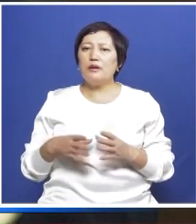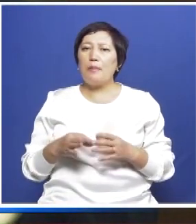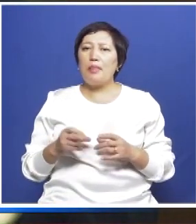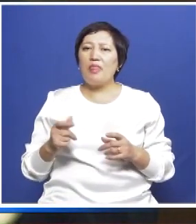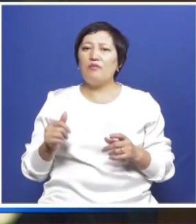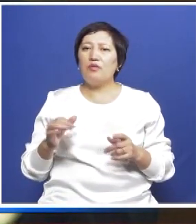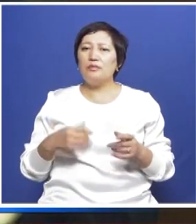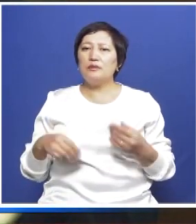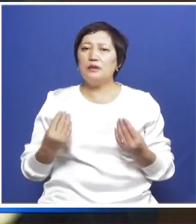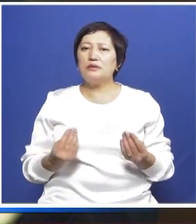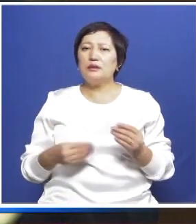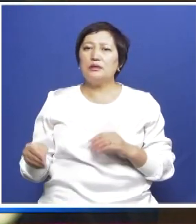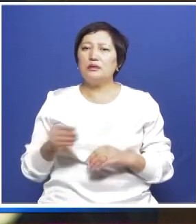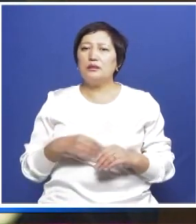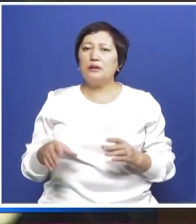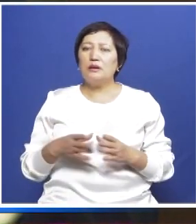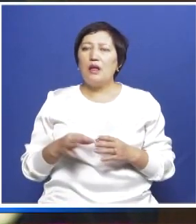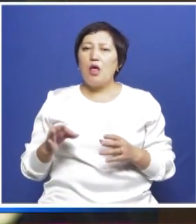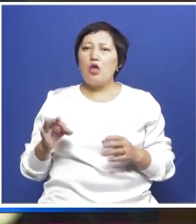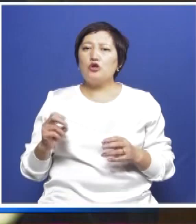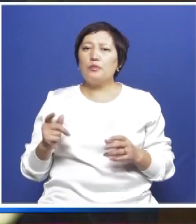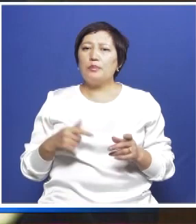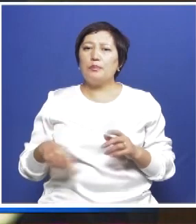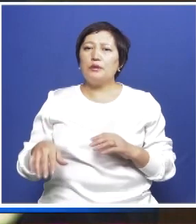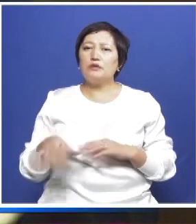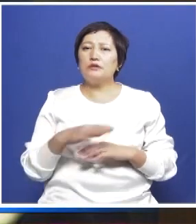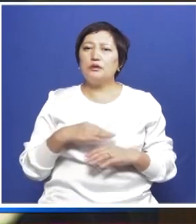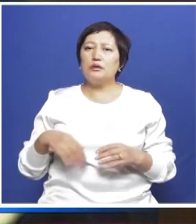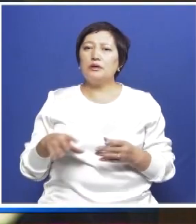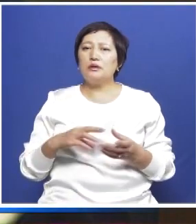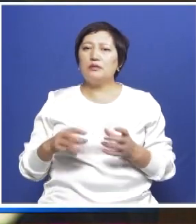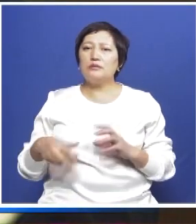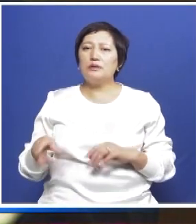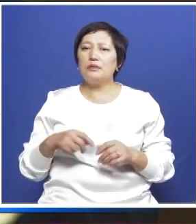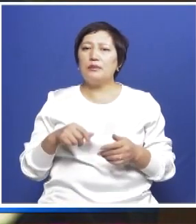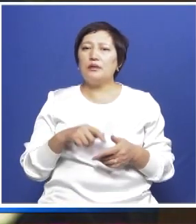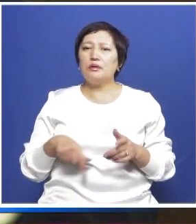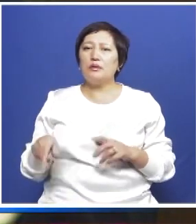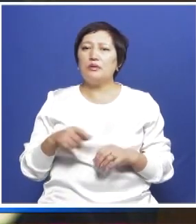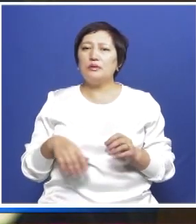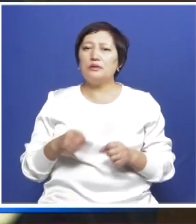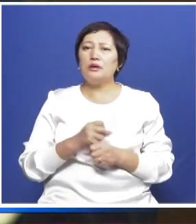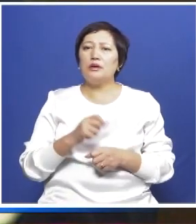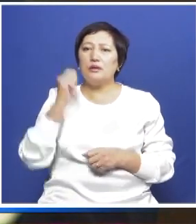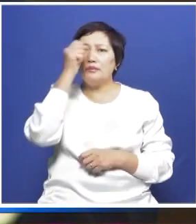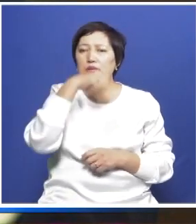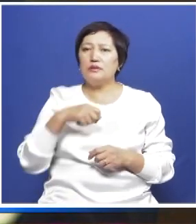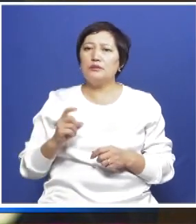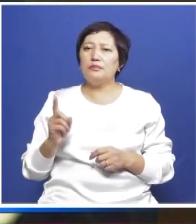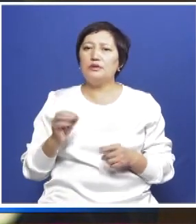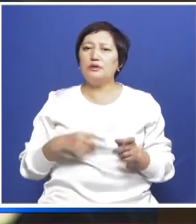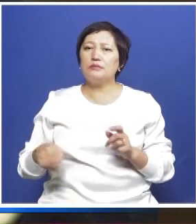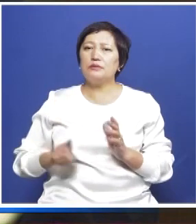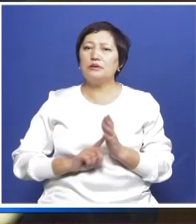платформасы әзірленді. Осы платформасы еліміздің барлық өңірлерде ағымдағы жылдың 1 шілдесінен